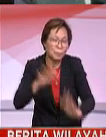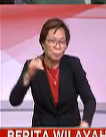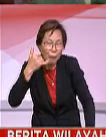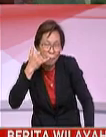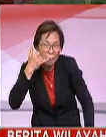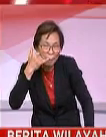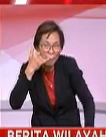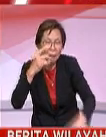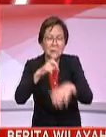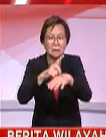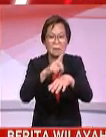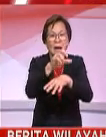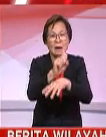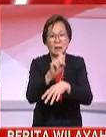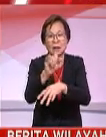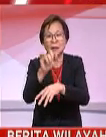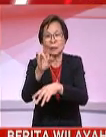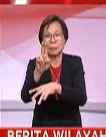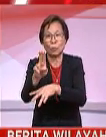Sibu.